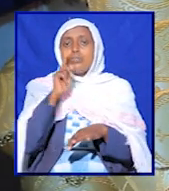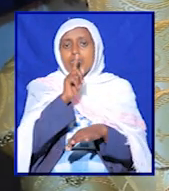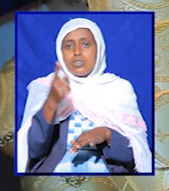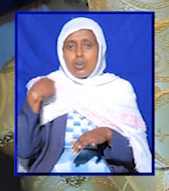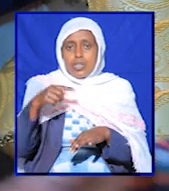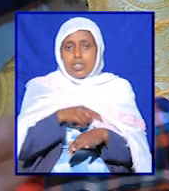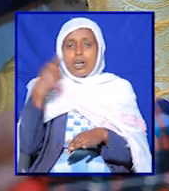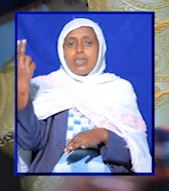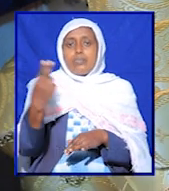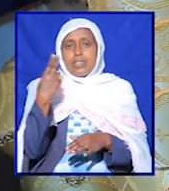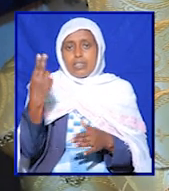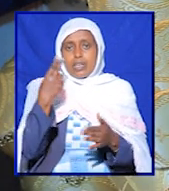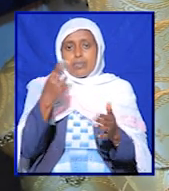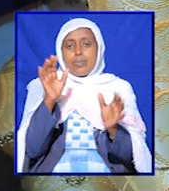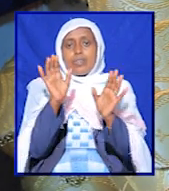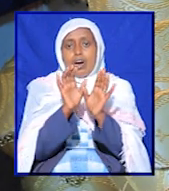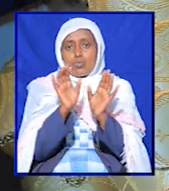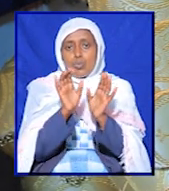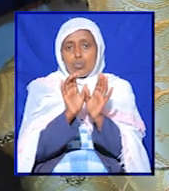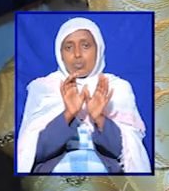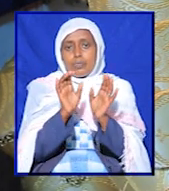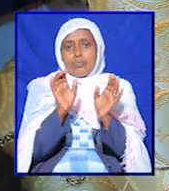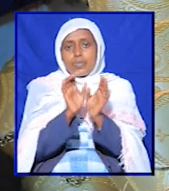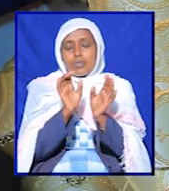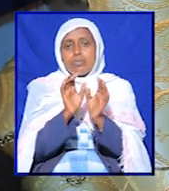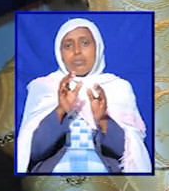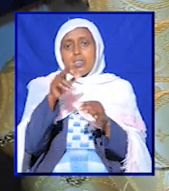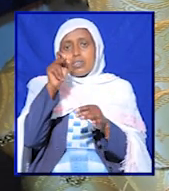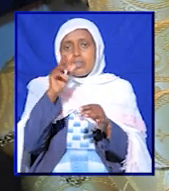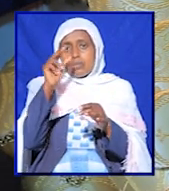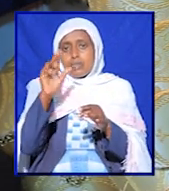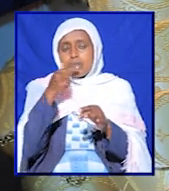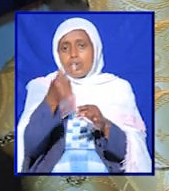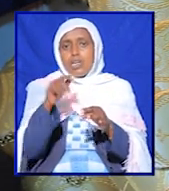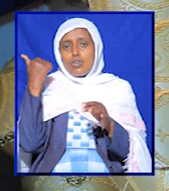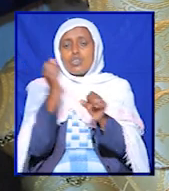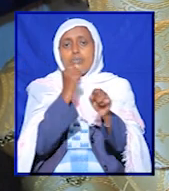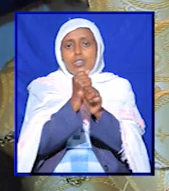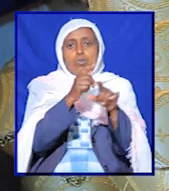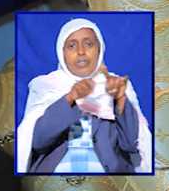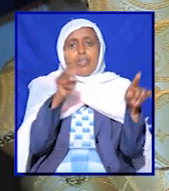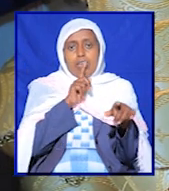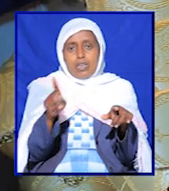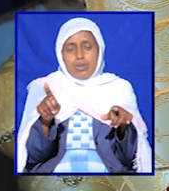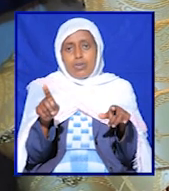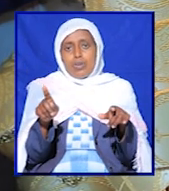ምንድነው? እኛ የምንጠቀምበት ካርቶን ዳባን ይባላል። ያው ሌሎቹ ከሚሰሩት የተለየ